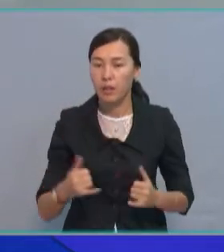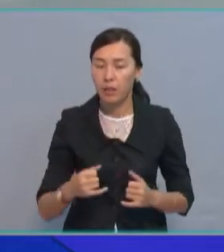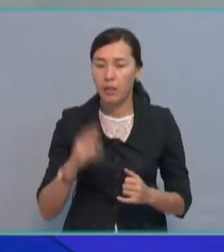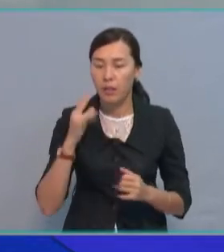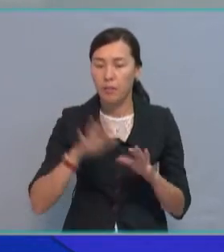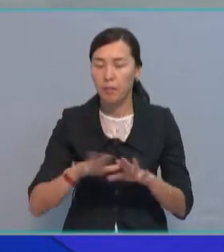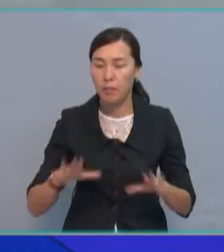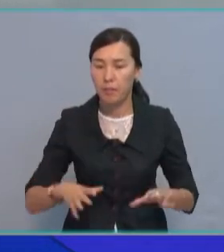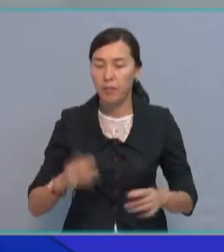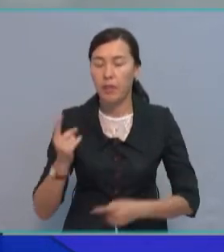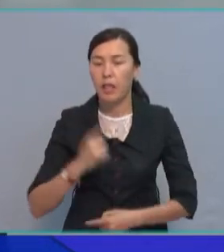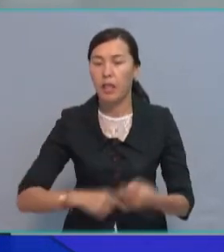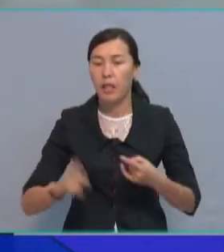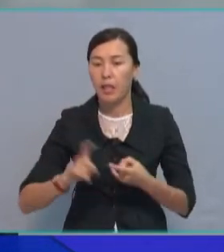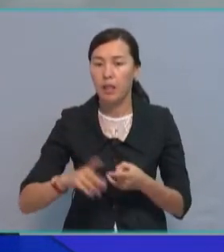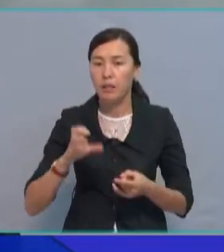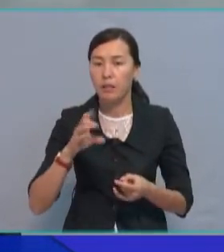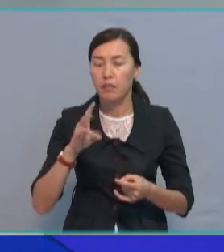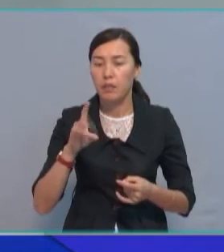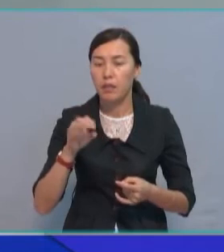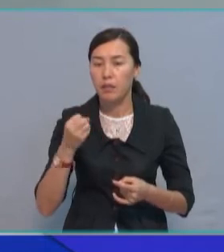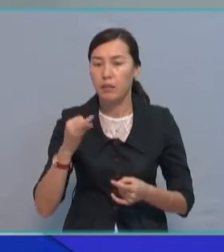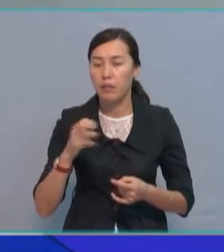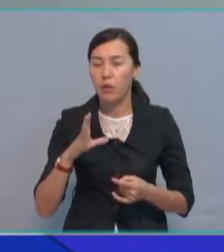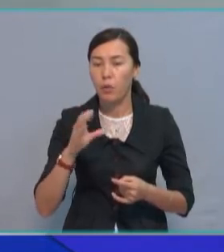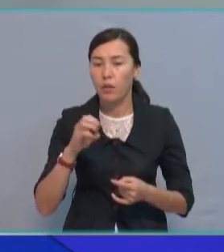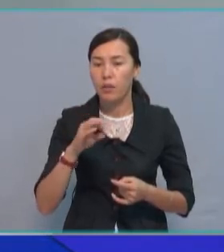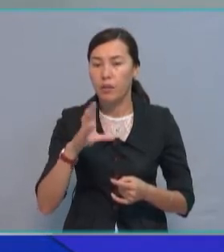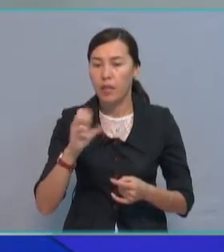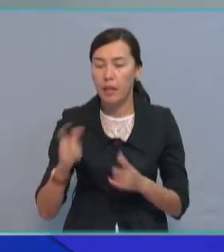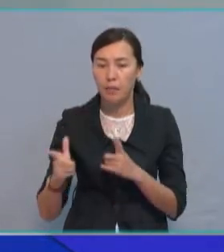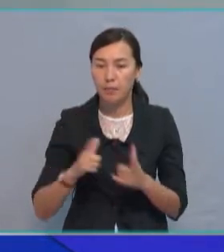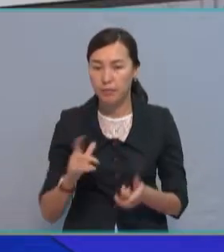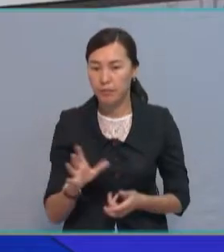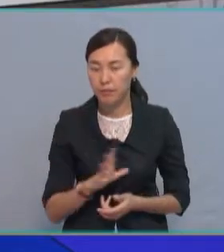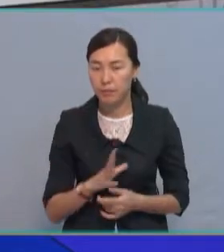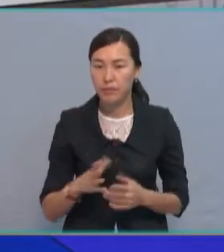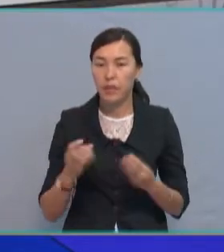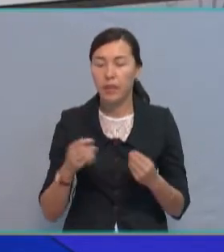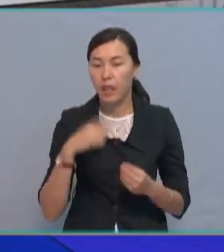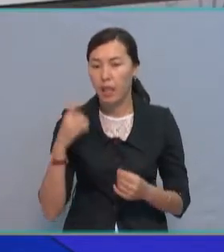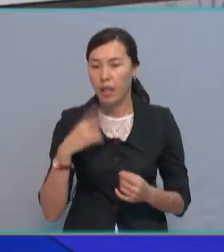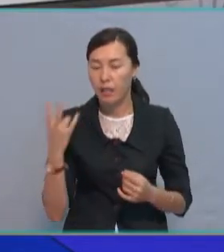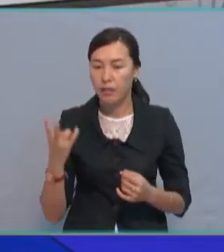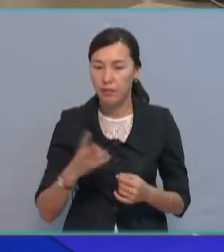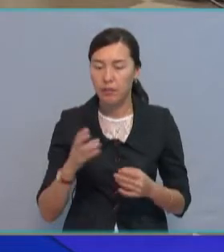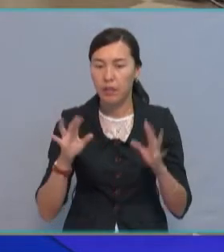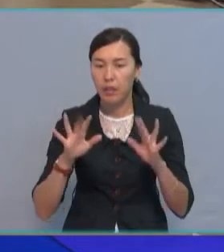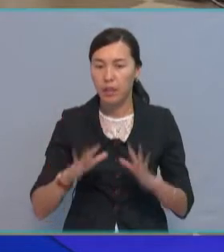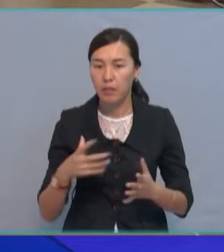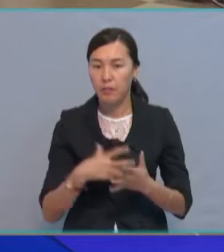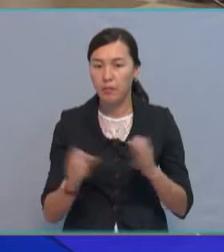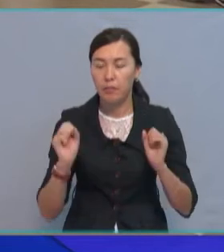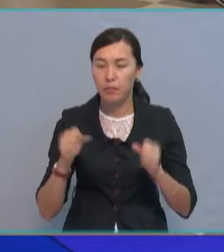Ал шәкірттермен кері байланысты смарт-нейші және WhatsApp арқылы жасайтын болыпты. Тағы бір айта кететін жайт, компьютер